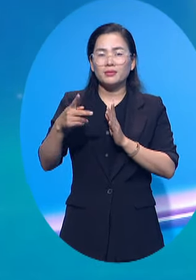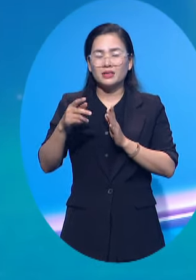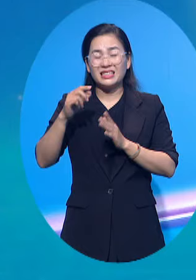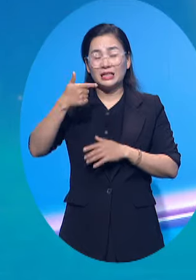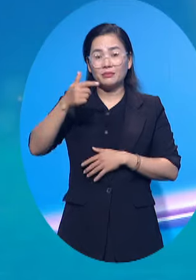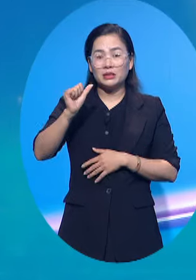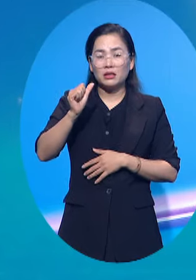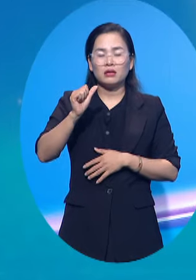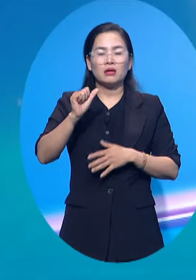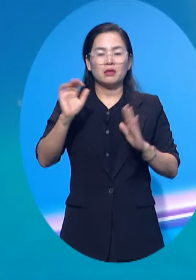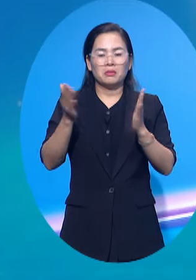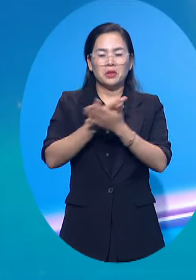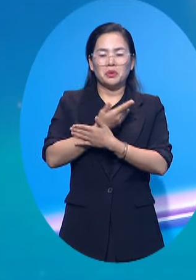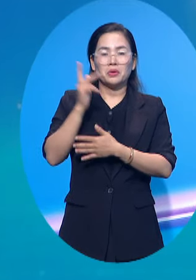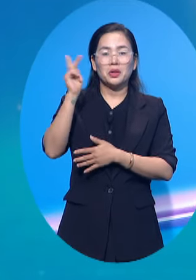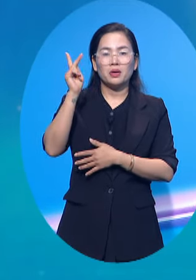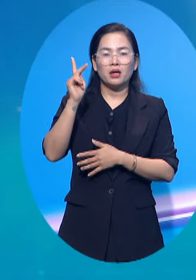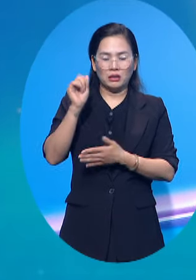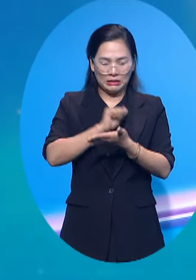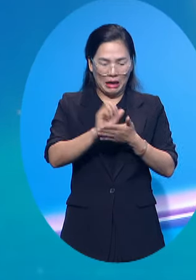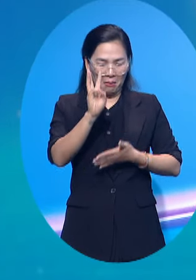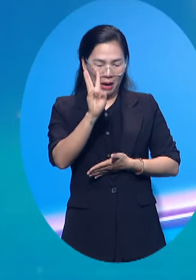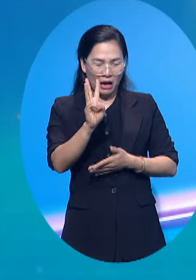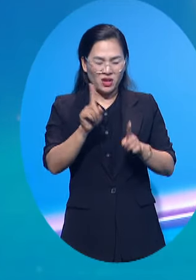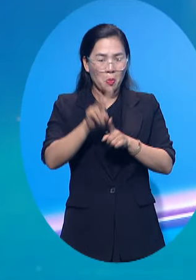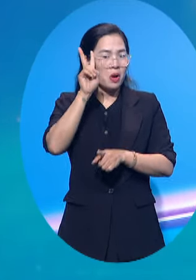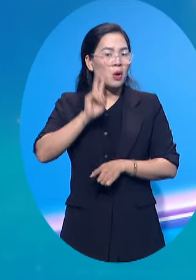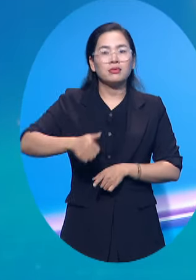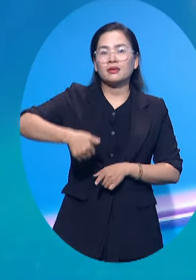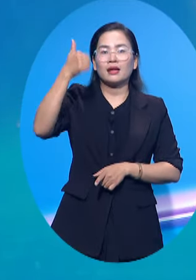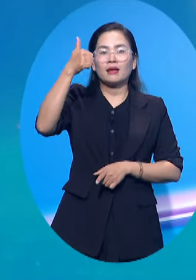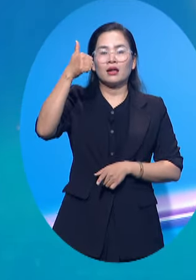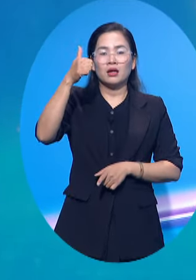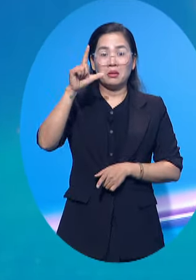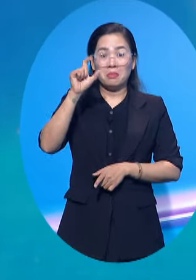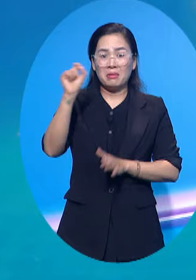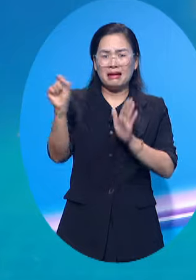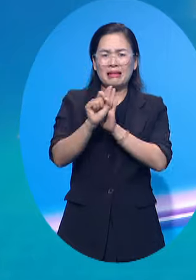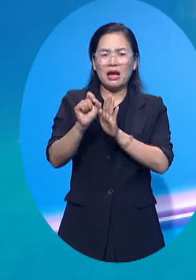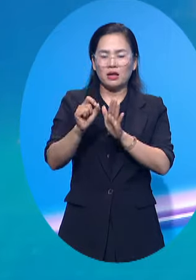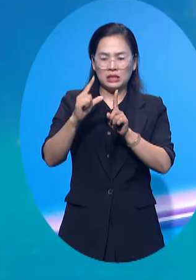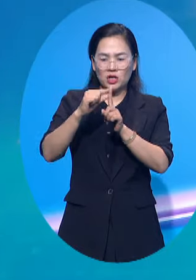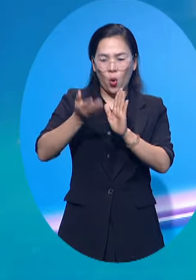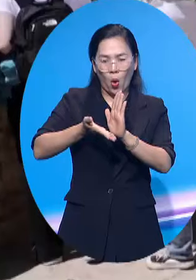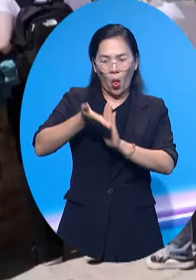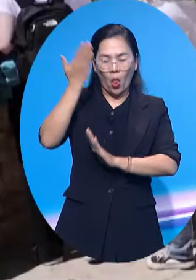cho biết thế giới vừa trải qua tháng 3 nóng nhất trong lịch sử, ghi nhận chuỗi 10 tháng liên tiếp nhiệt độ tăng kỷ lục.